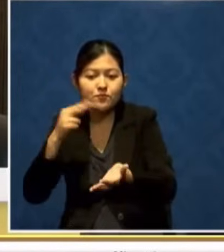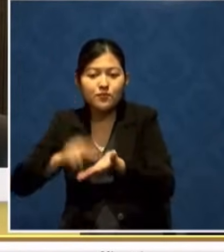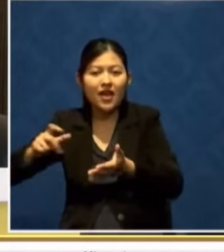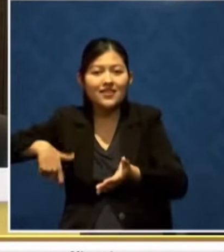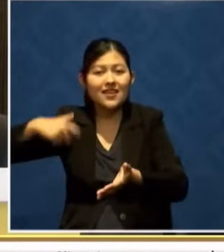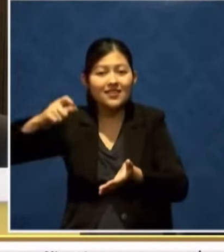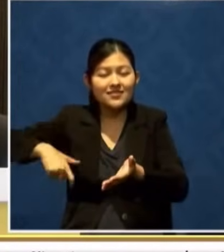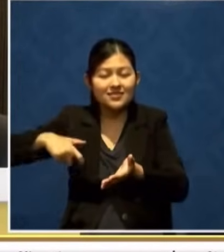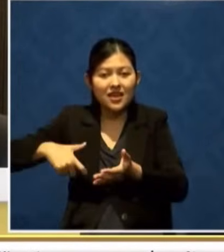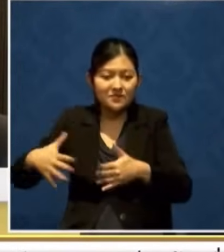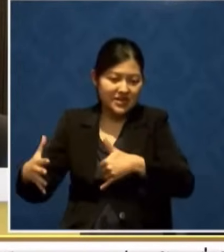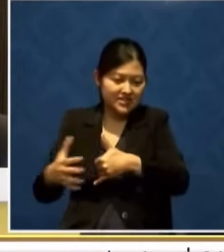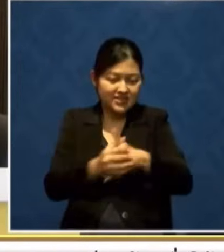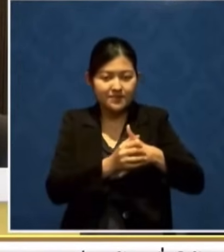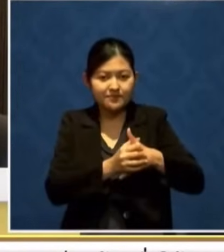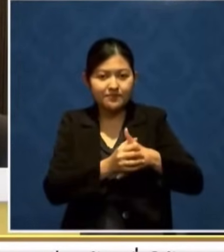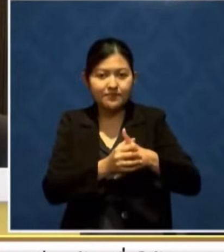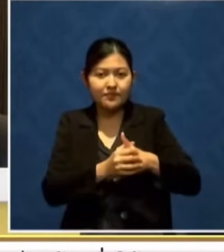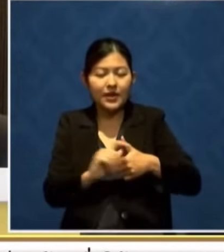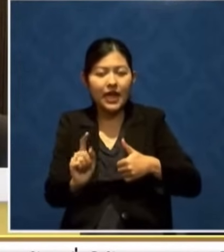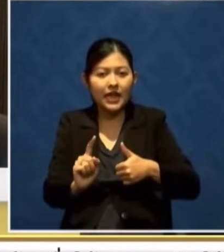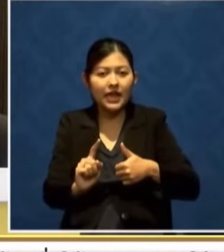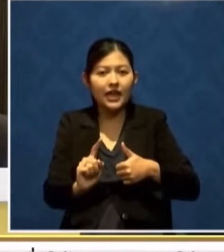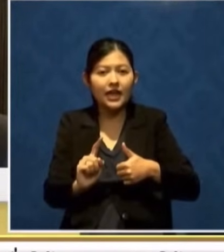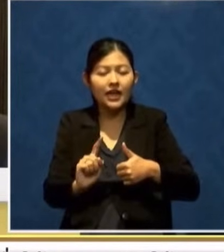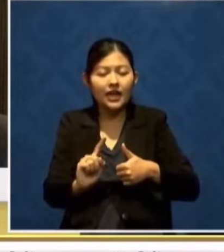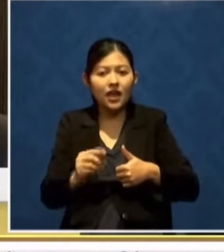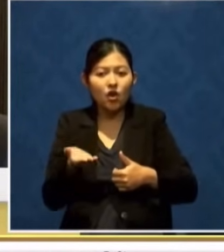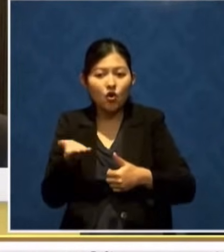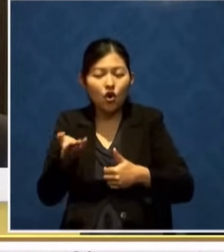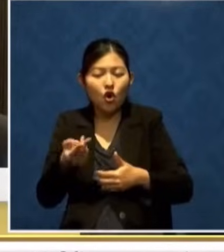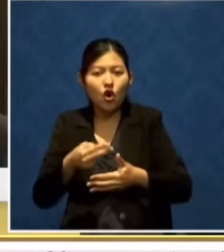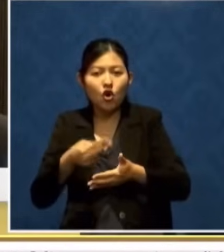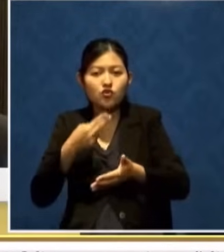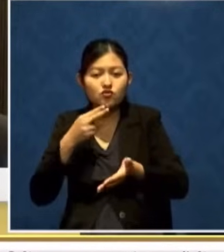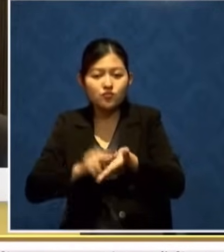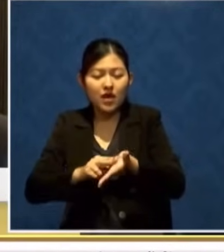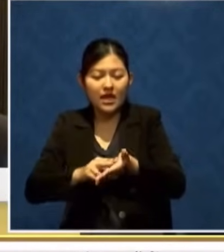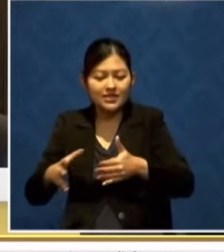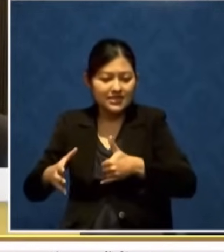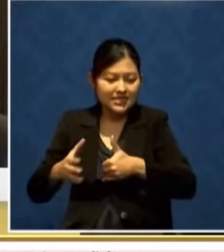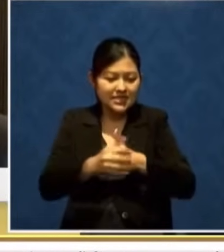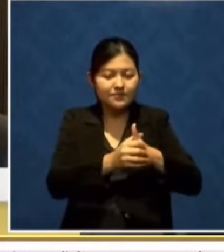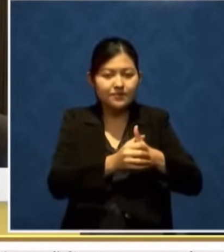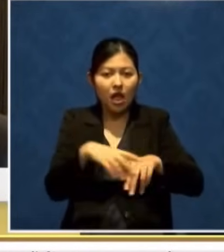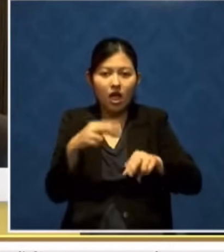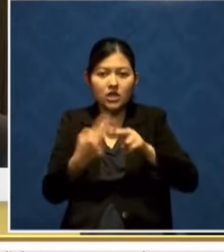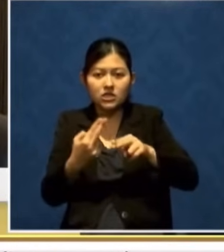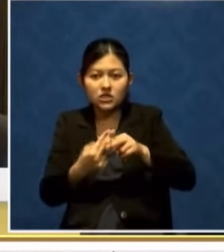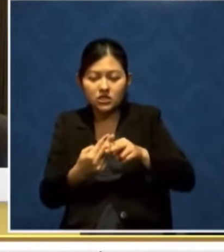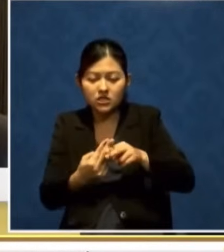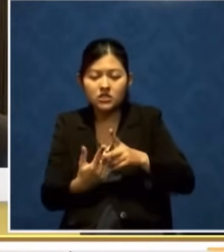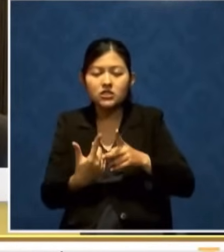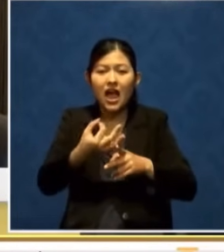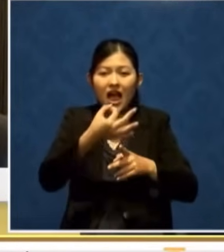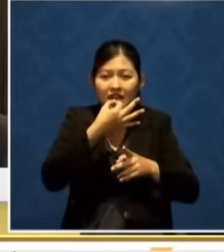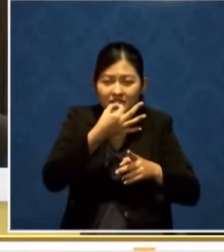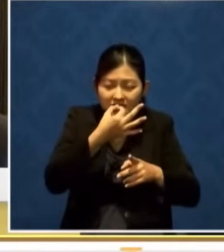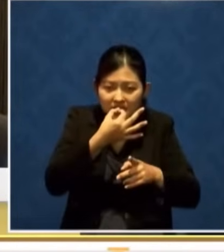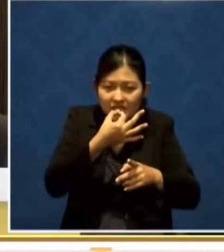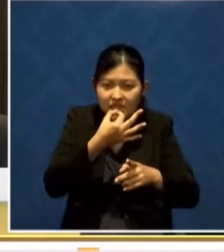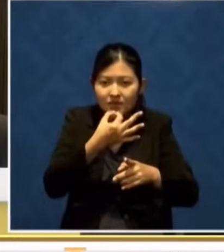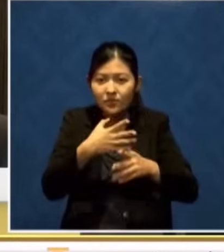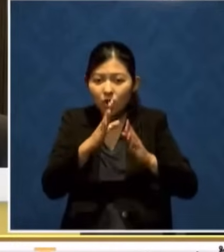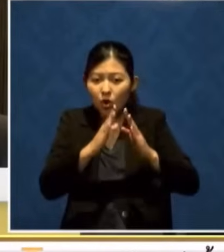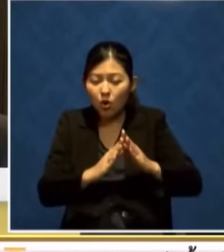ที่ปรากฏข้อเท็จจริงว่าการขอหมายจับนั้นไม่มีการระบุอาชีพของคนที่